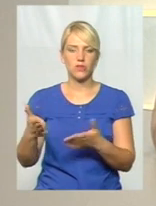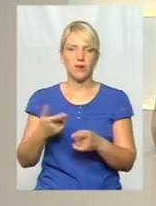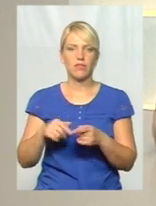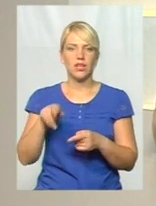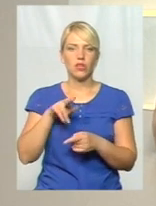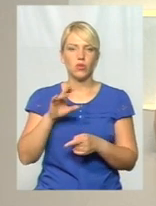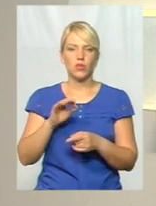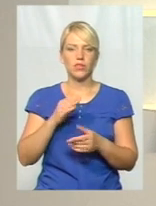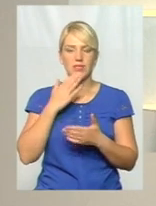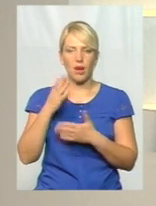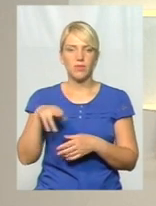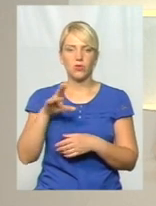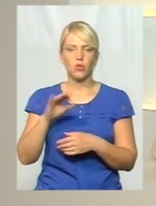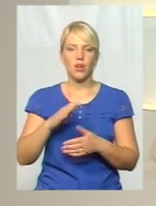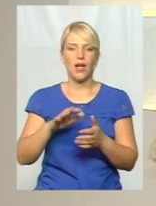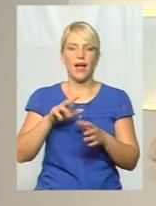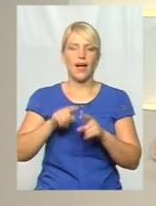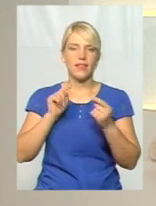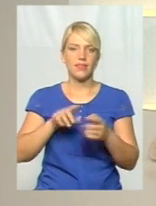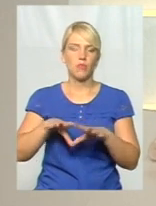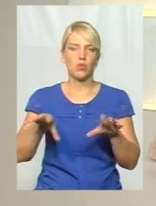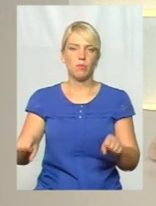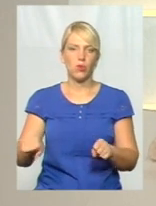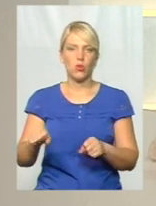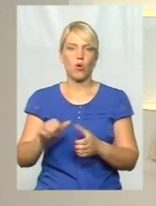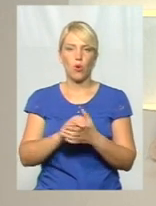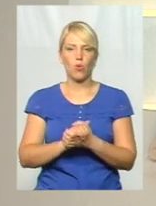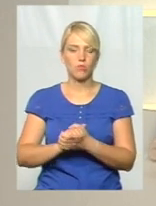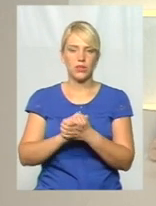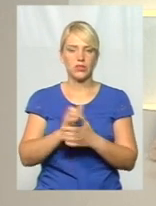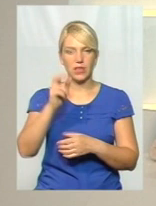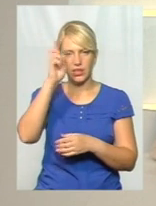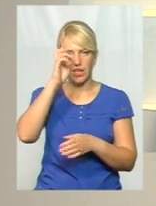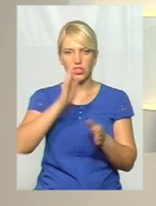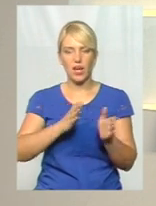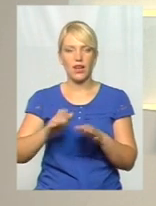найвищих органів влади, антимонопольного комітету та держрегулятора. Розповів про це